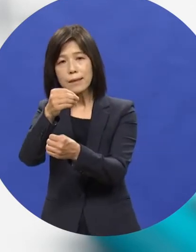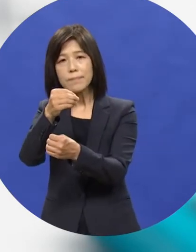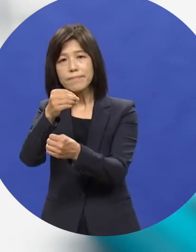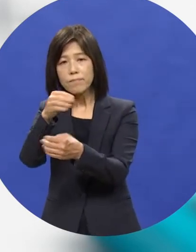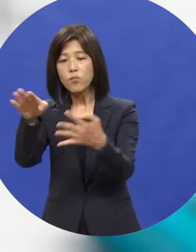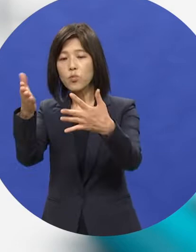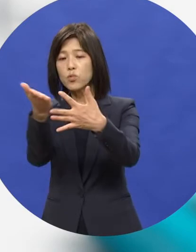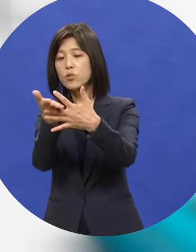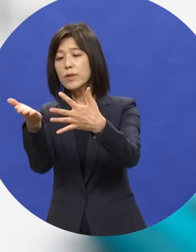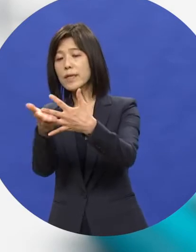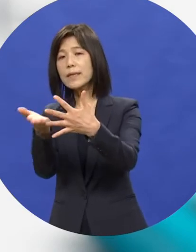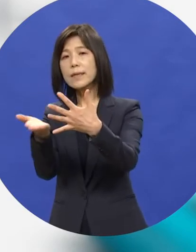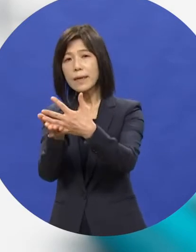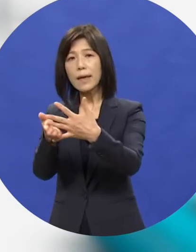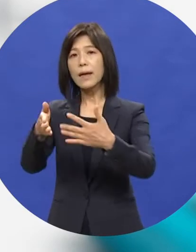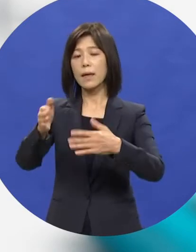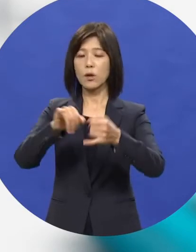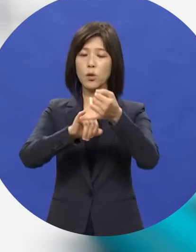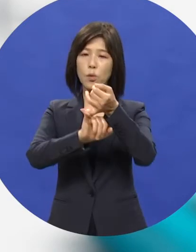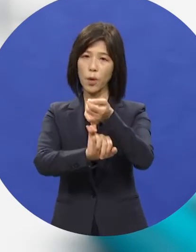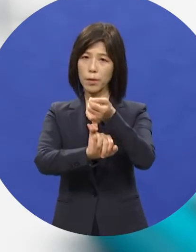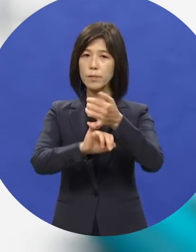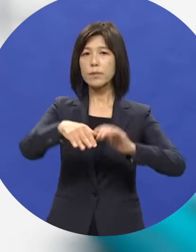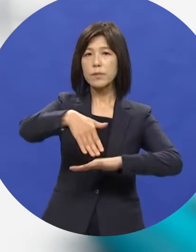を受け付けます。